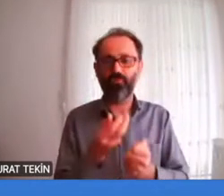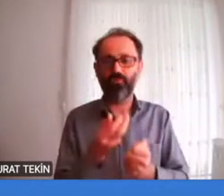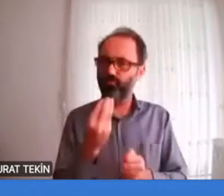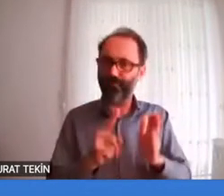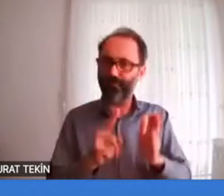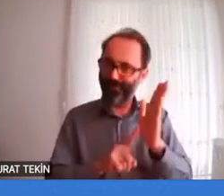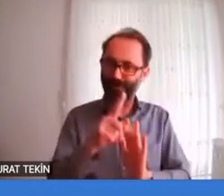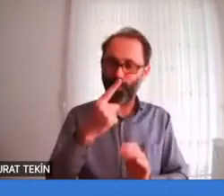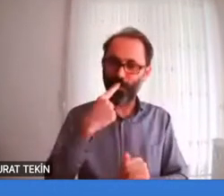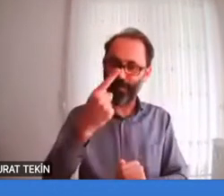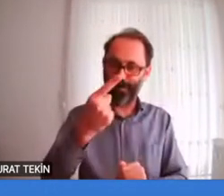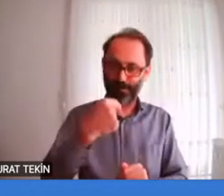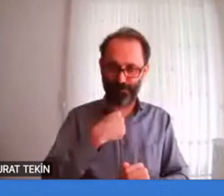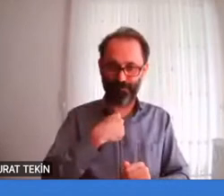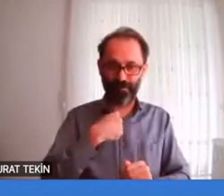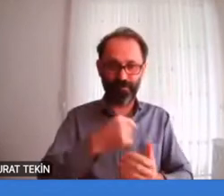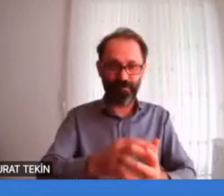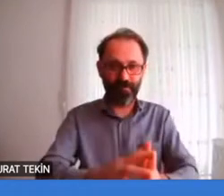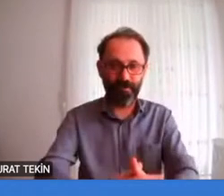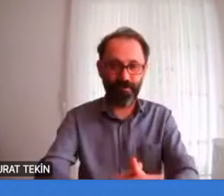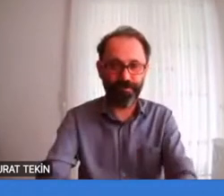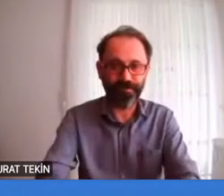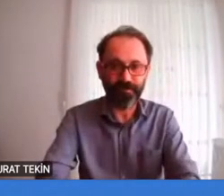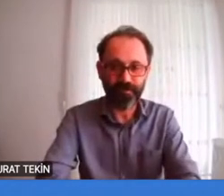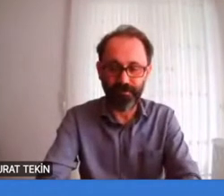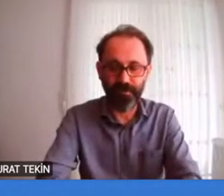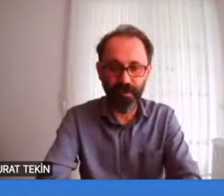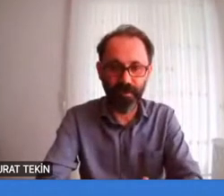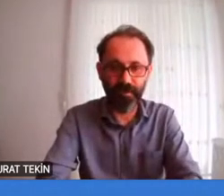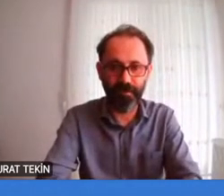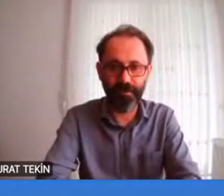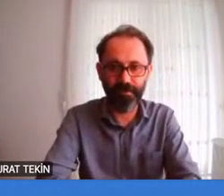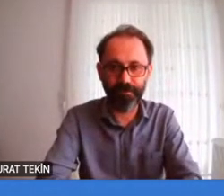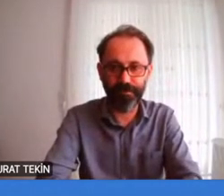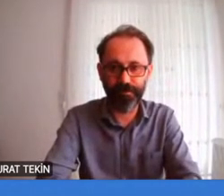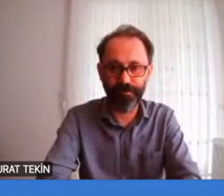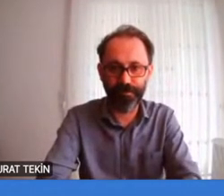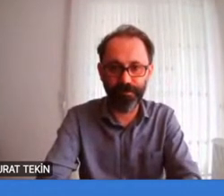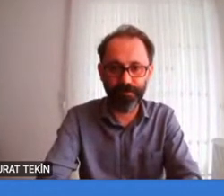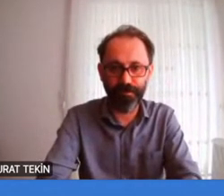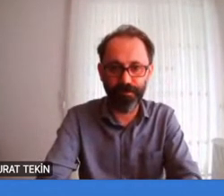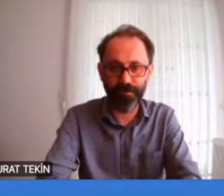Teşekkür ediyorum. Hı hı. Biz teşekkür ediyoruz Reyhan.